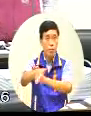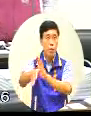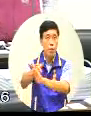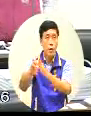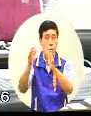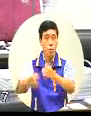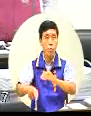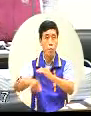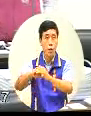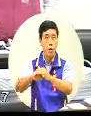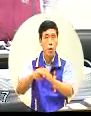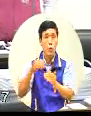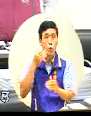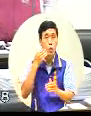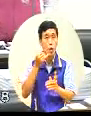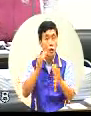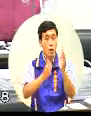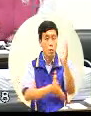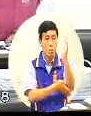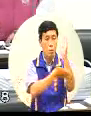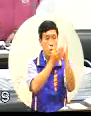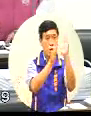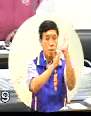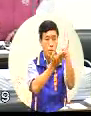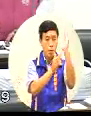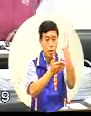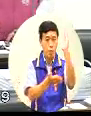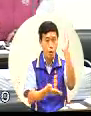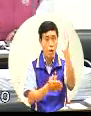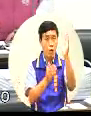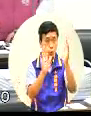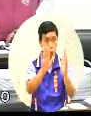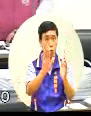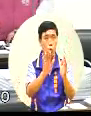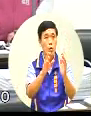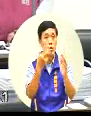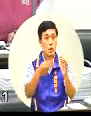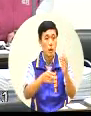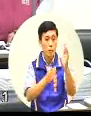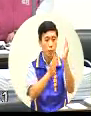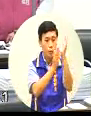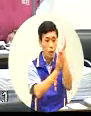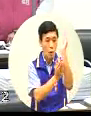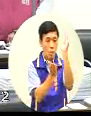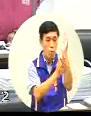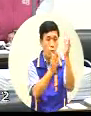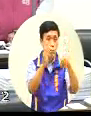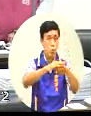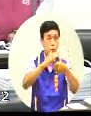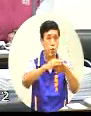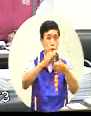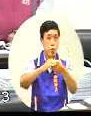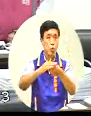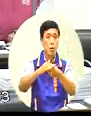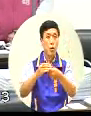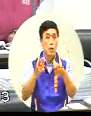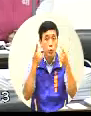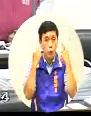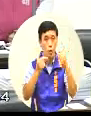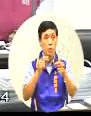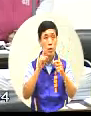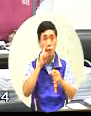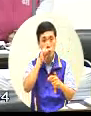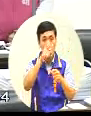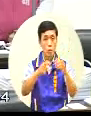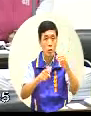有侵，但是要会吊瓷砖，它因为就拉皮，那这样它原本的旧违建就会变成一个新违